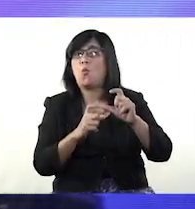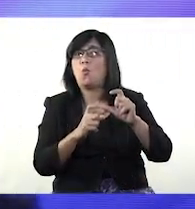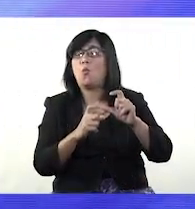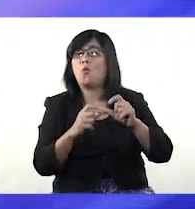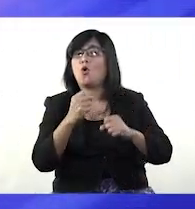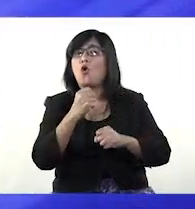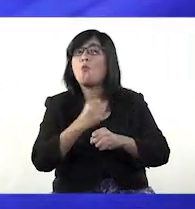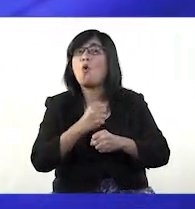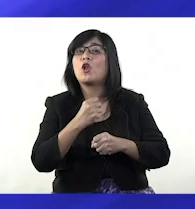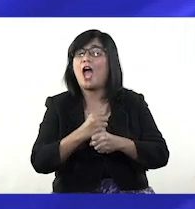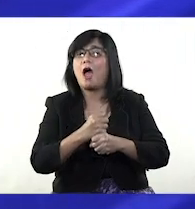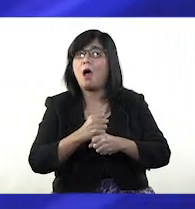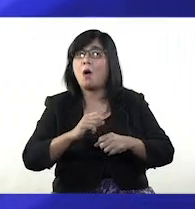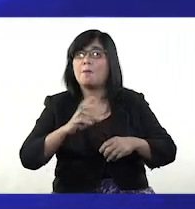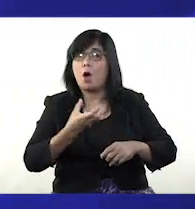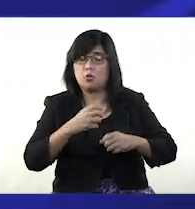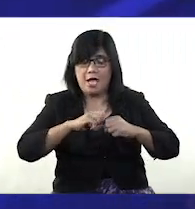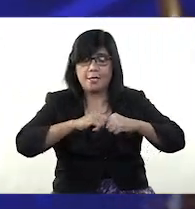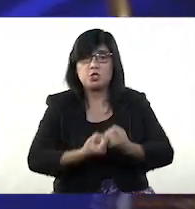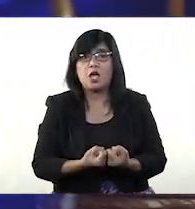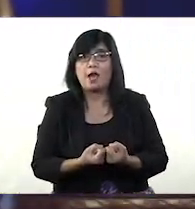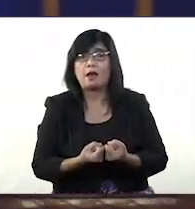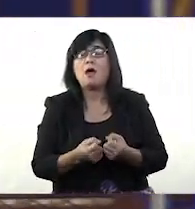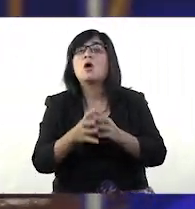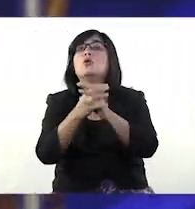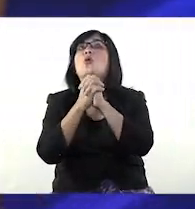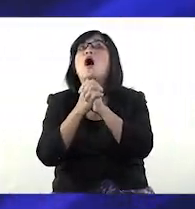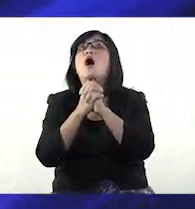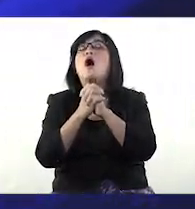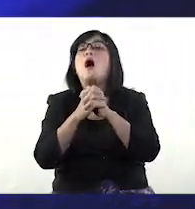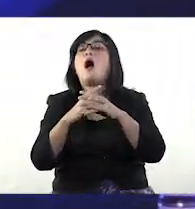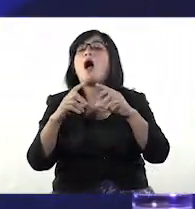Ndok Abraham Tuhan jika ada 50 orang benar bagaimana